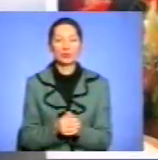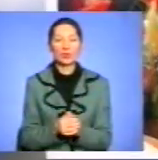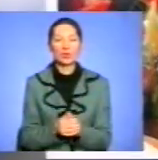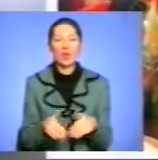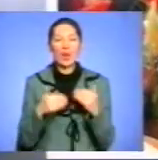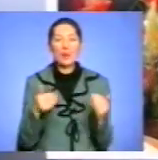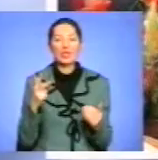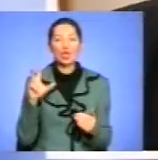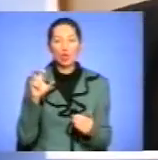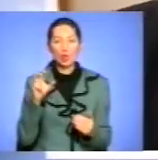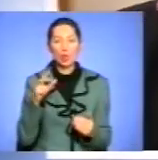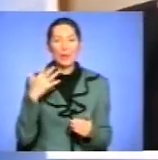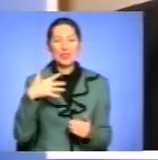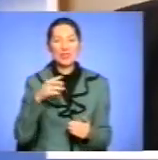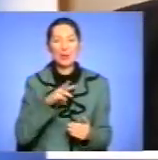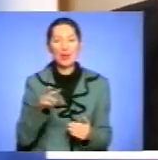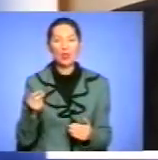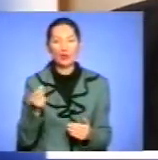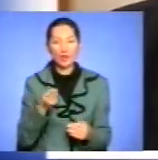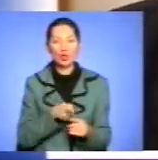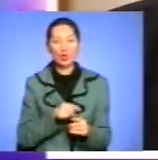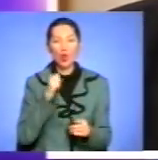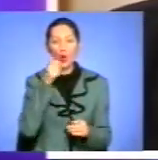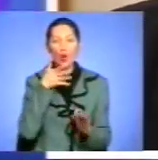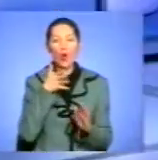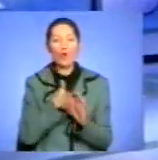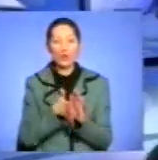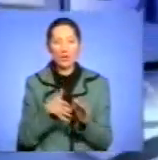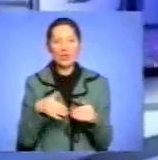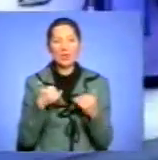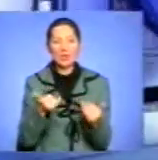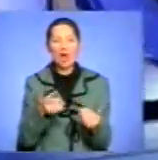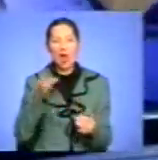Більше 350 мільйонів гривень цьогоріч виділять на освітню сферу.